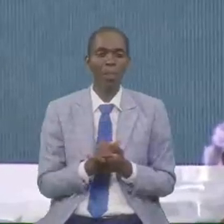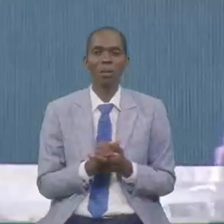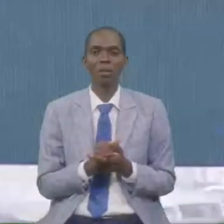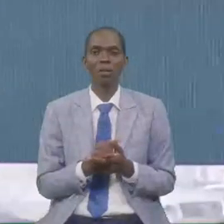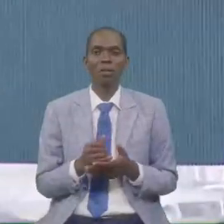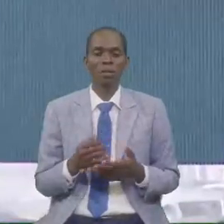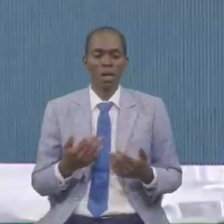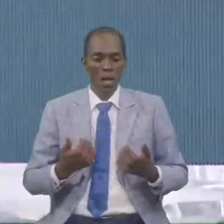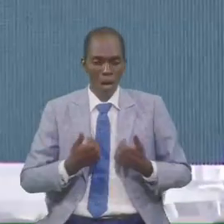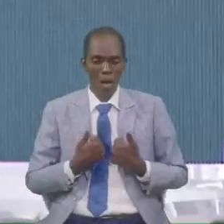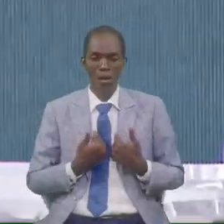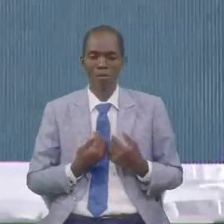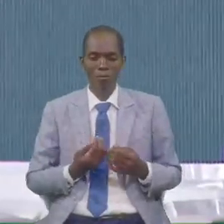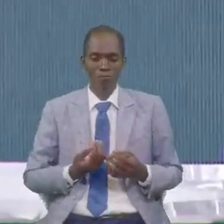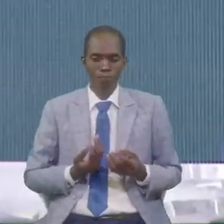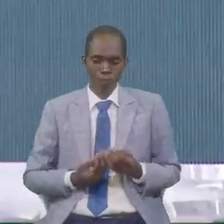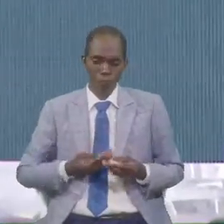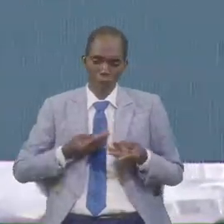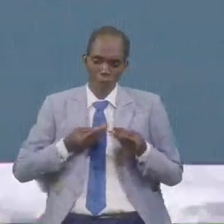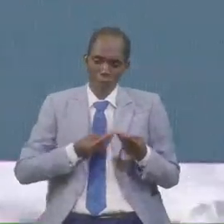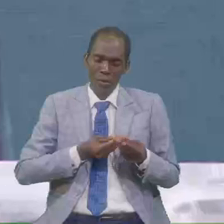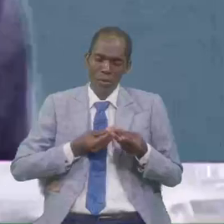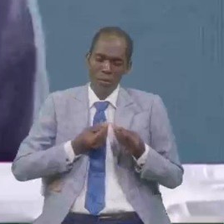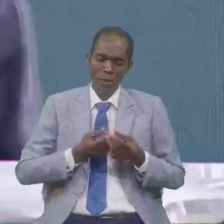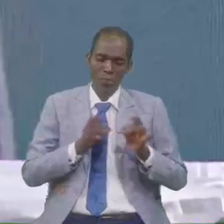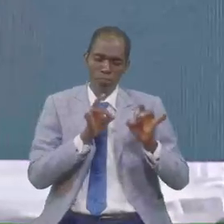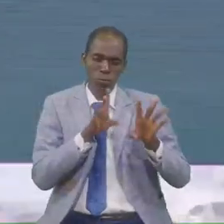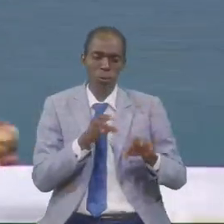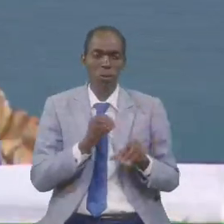qui nourrissent la haine dans leur cœur.